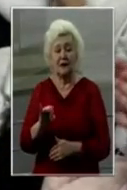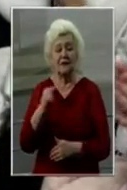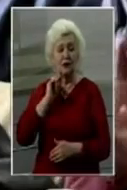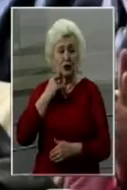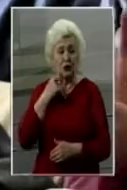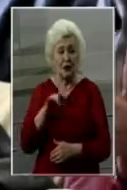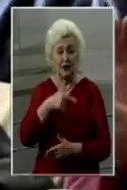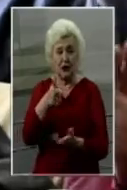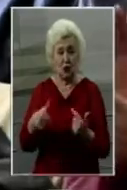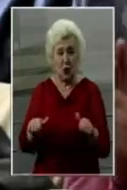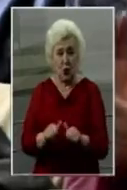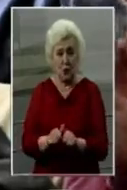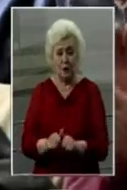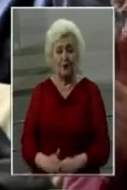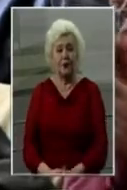Кропивницького.